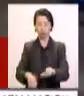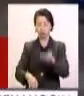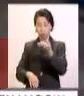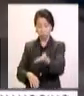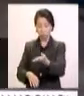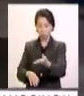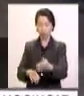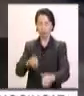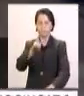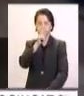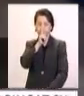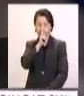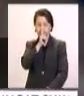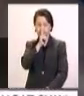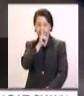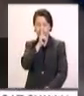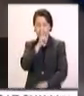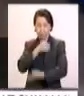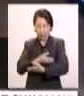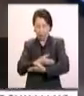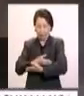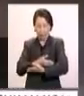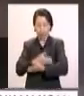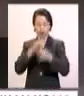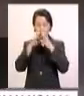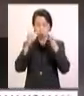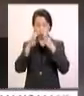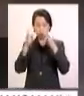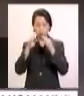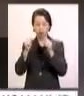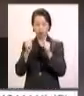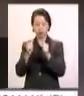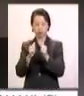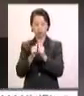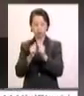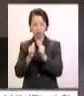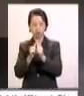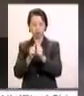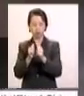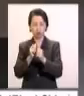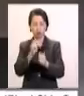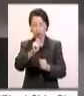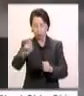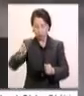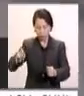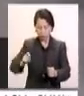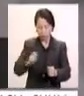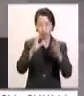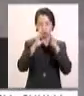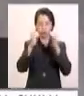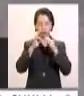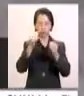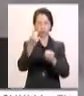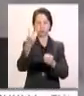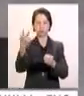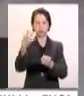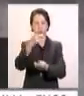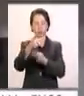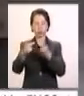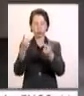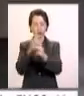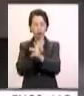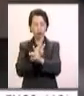dia mendiamkan anak-anak kucing peliharaannya dengan memusing dan menggerak-gerakkan anak kucing itu beberapa kali.